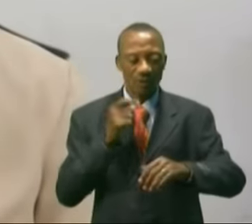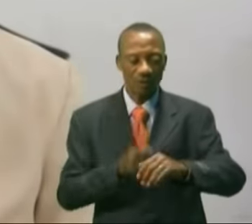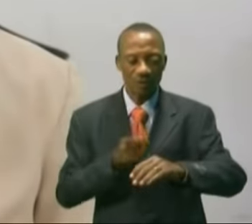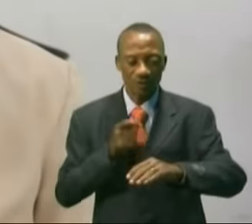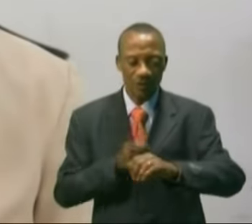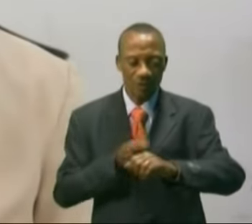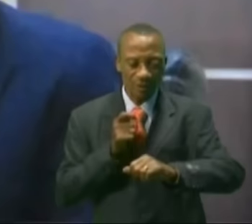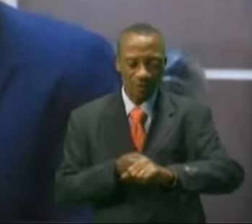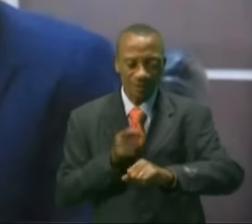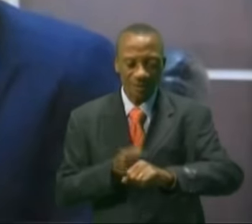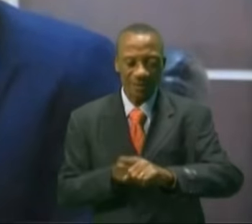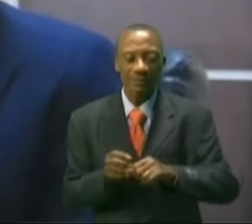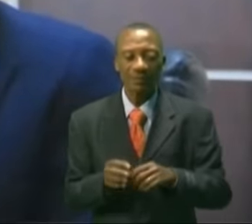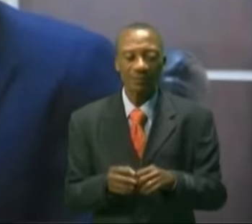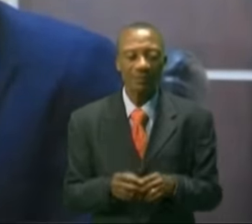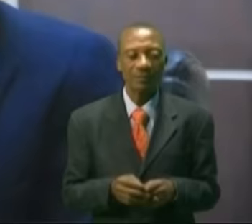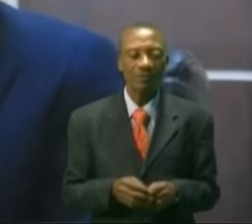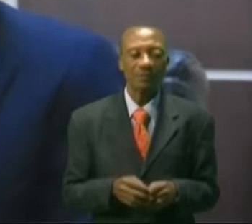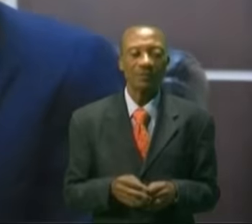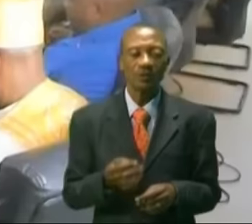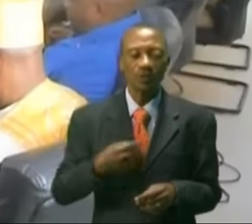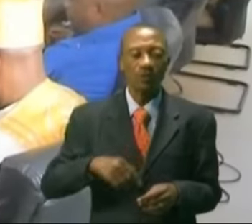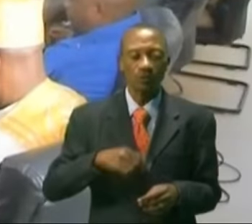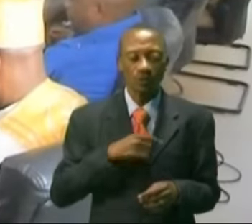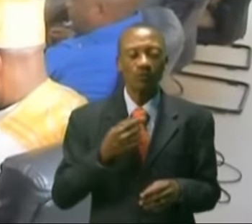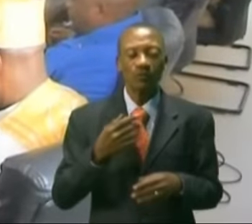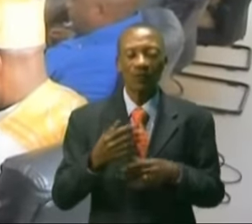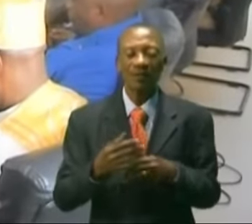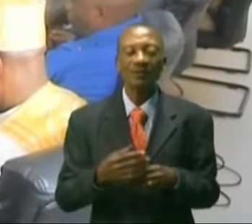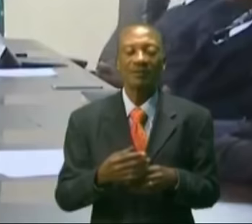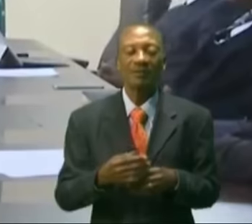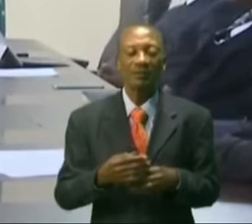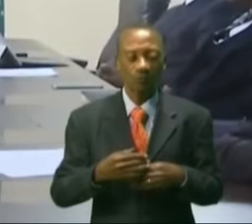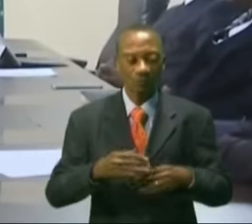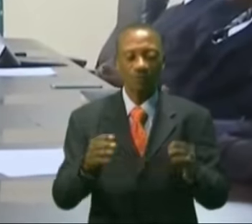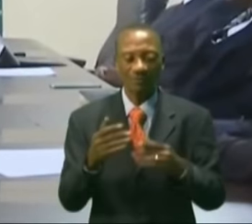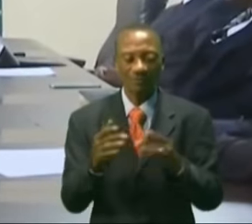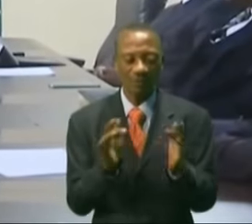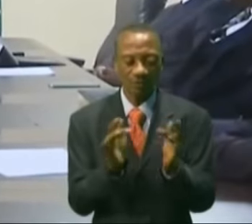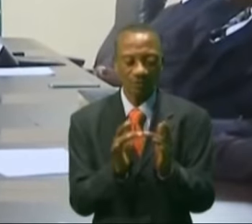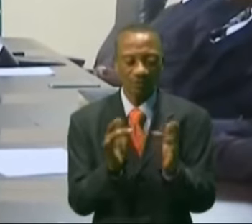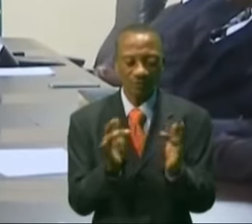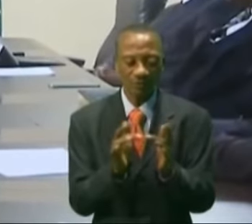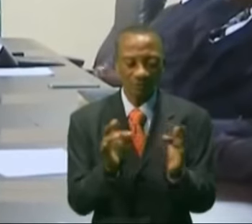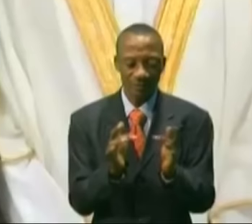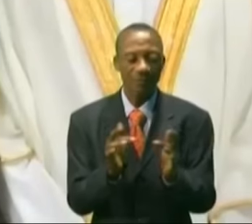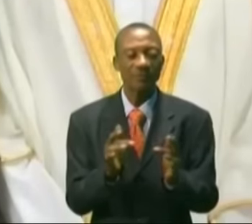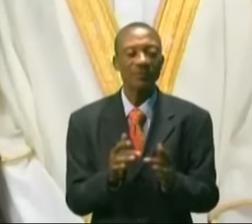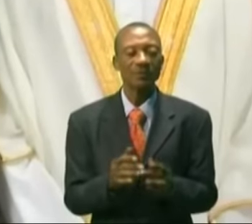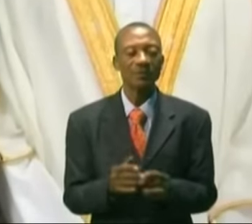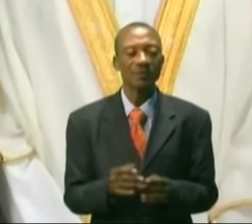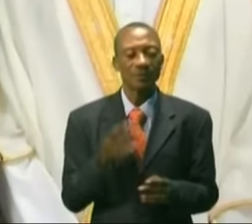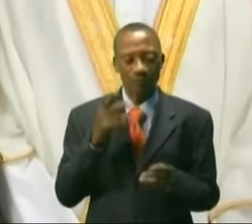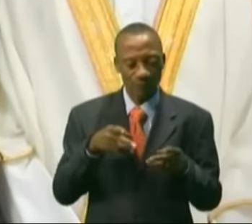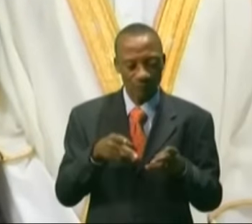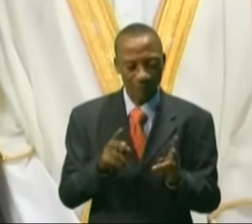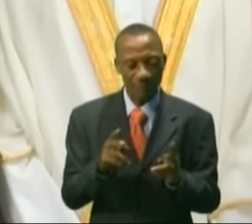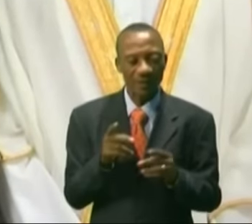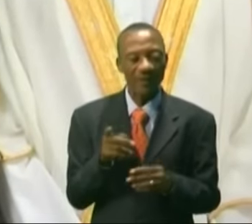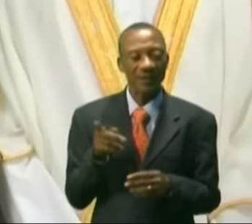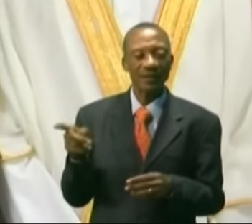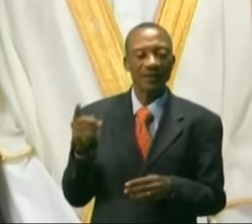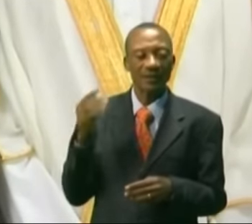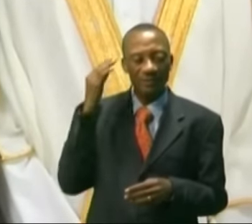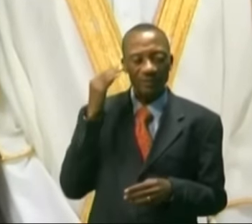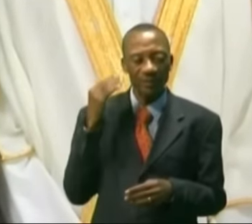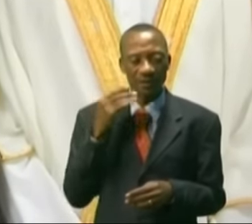en place un cadre de concertation qui permettra à son Excellence de pouvoir mettre les choses en ordre dans